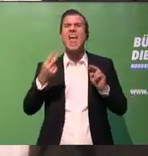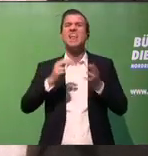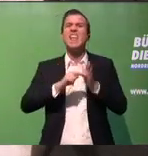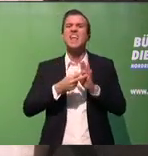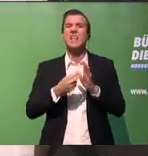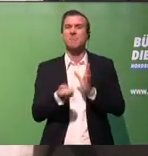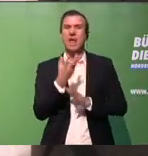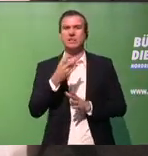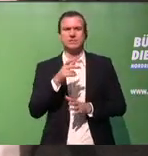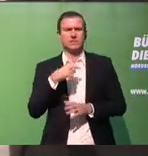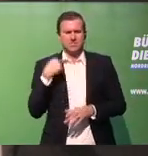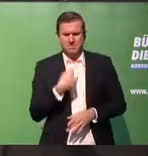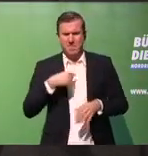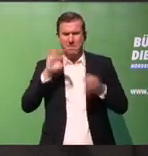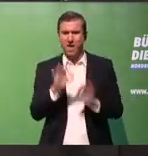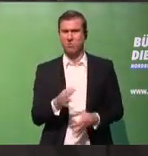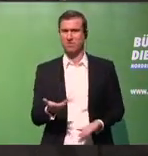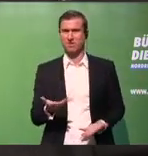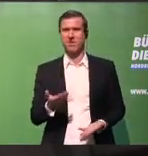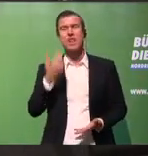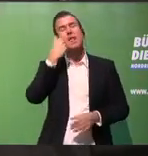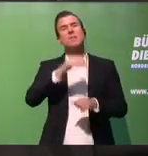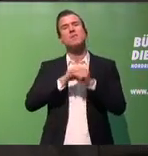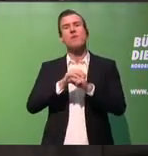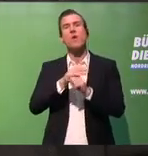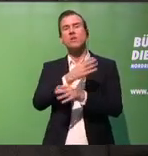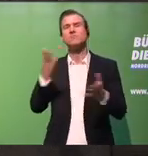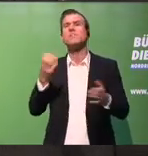Mensch. Liebe Freundinnen und Freunde, die